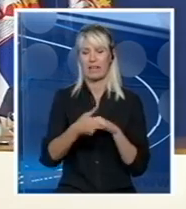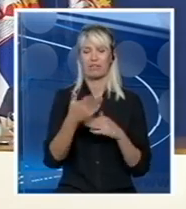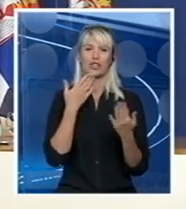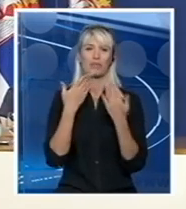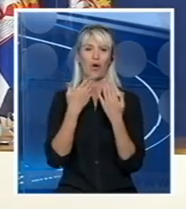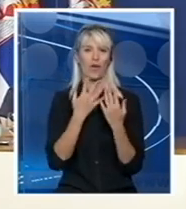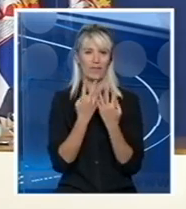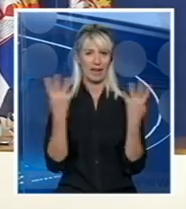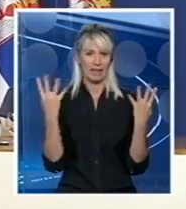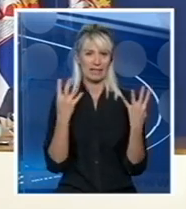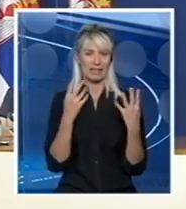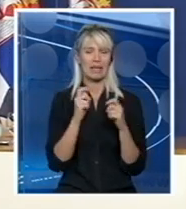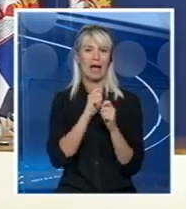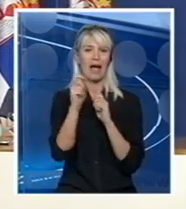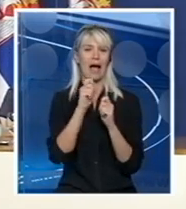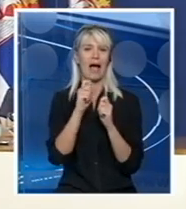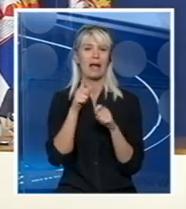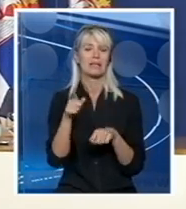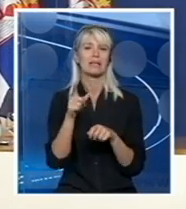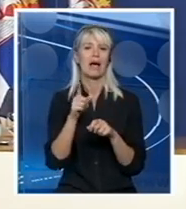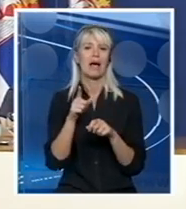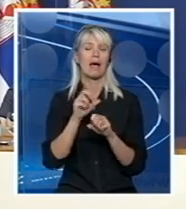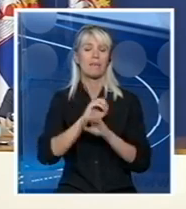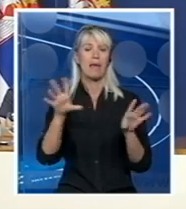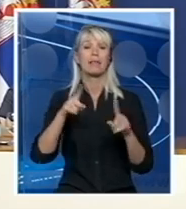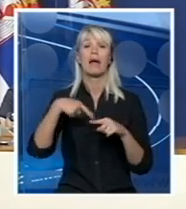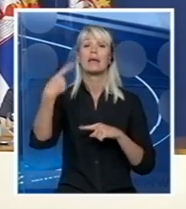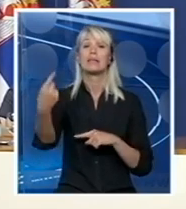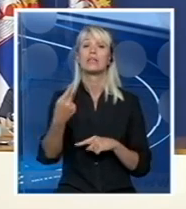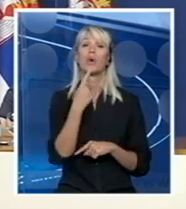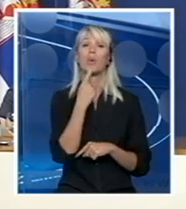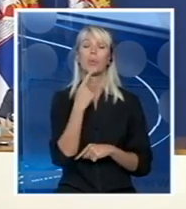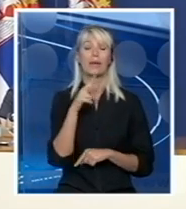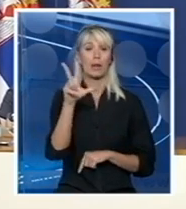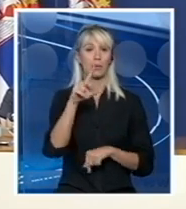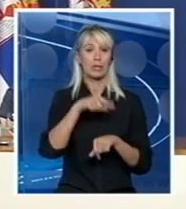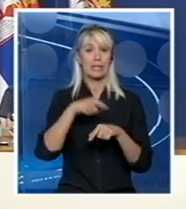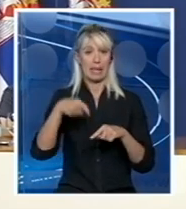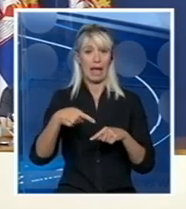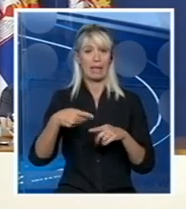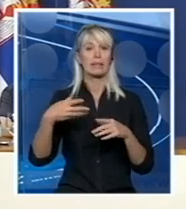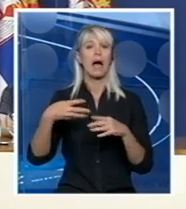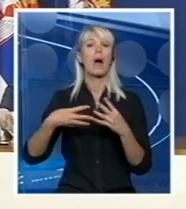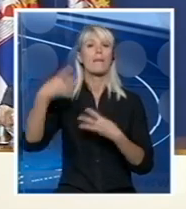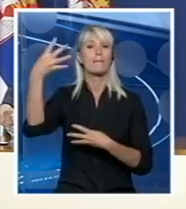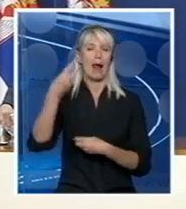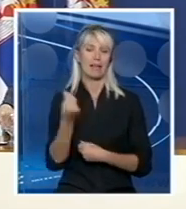a sledeća konferencija medicinskog kriznog štaba će biti u petak u 15 časova ovde u Palati Srbije. Hvala